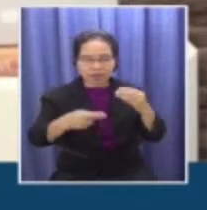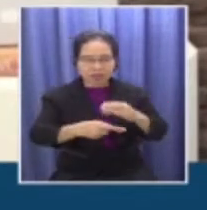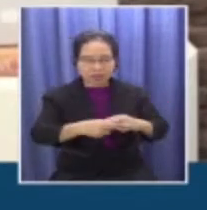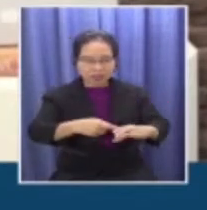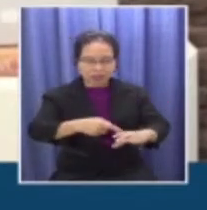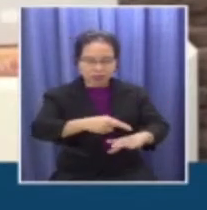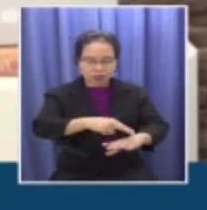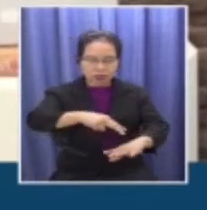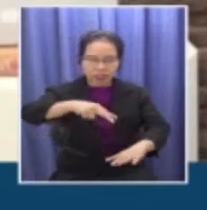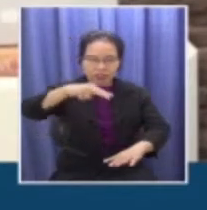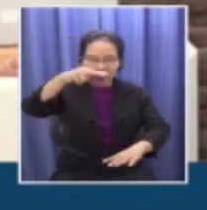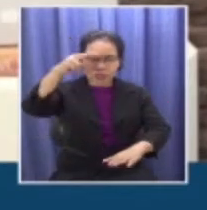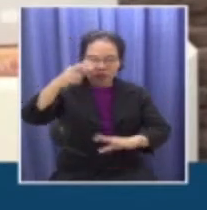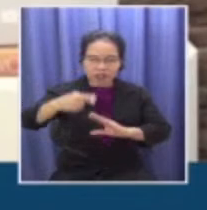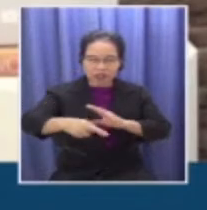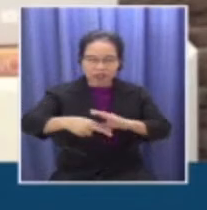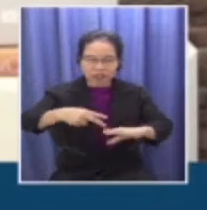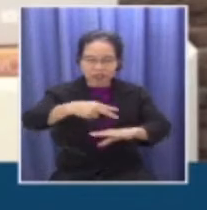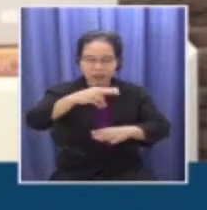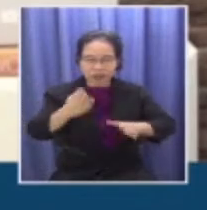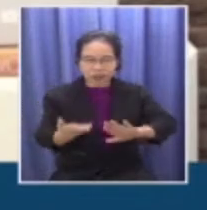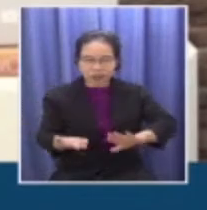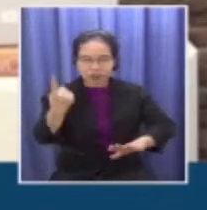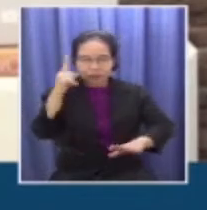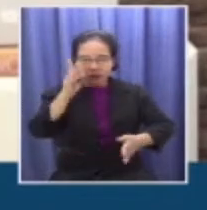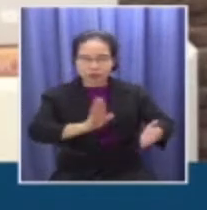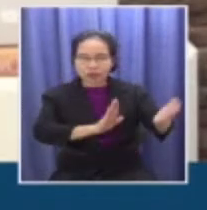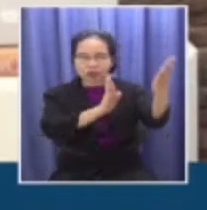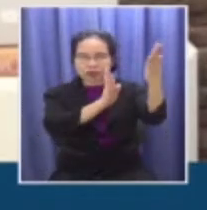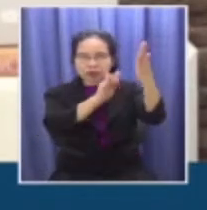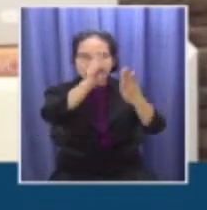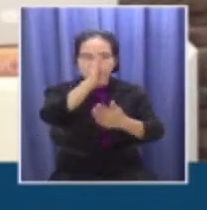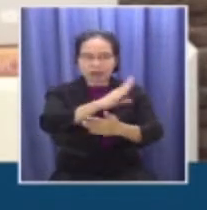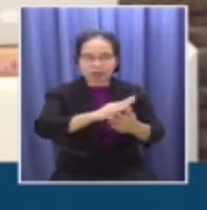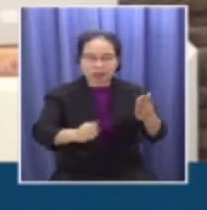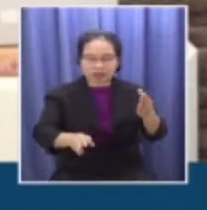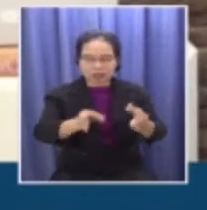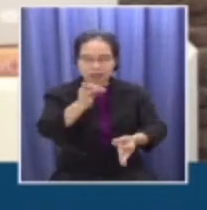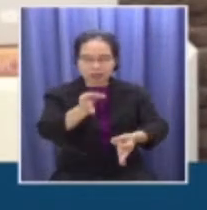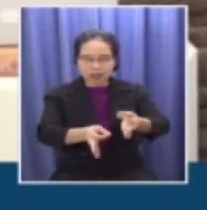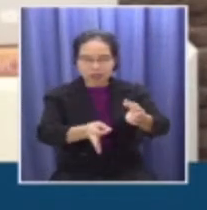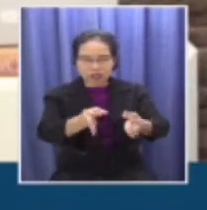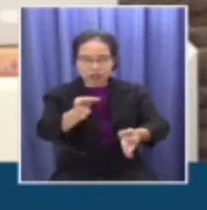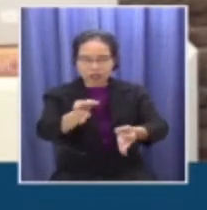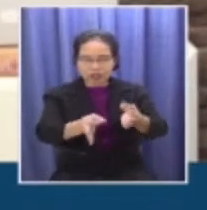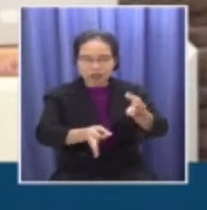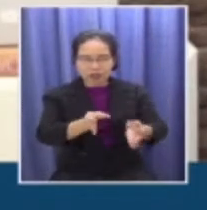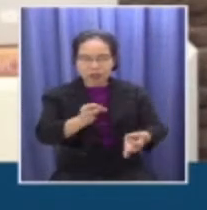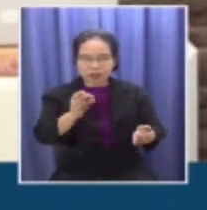bewu nanso mmerɛ pii bɛba bɛsene akɔ ɛda bi bɛba ma wusɔre da no aba